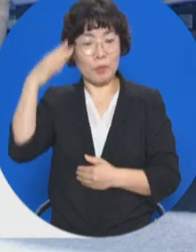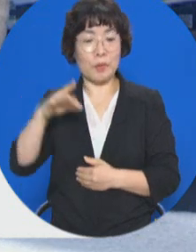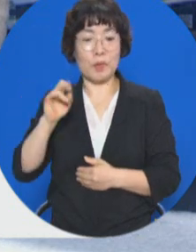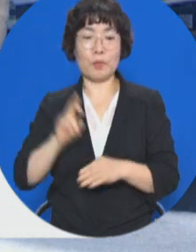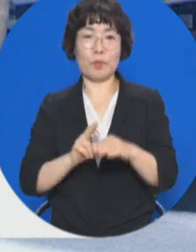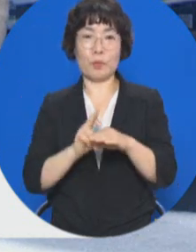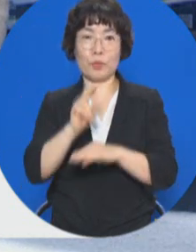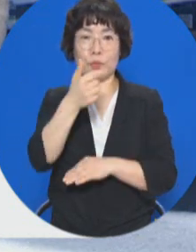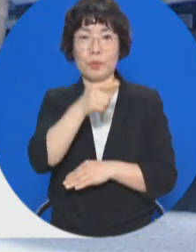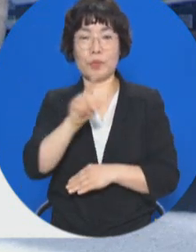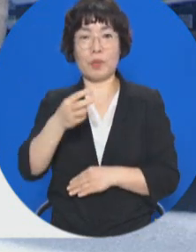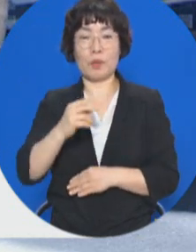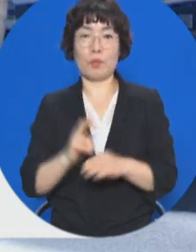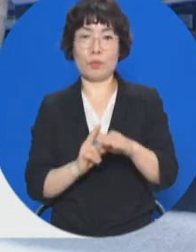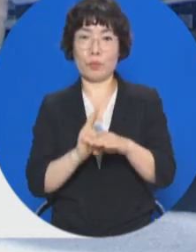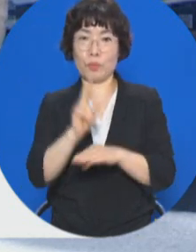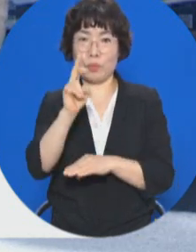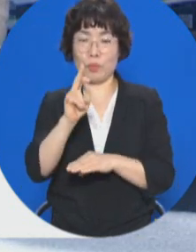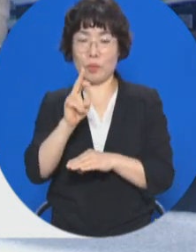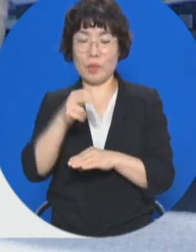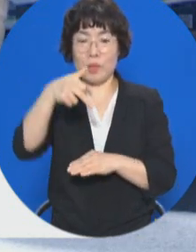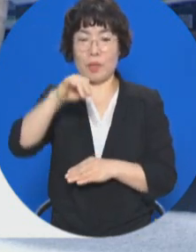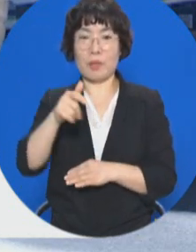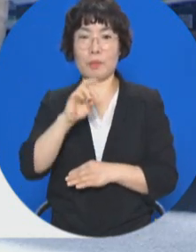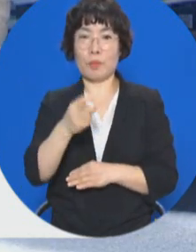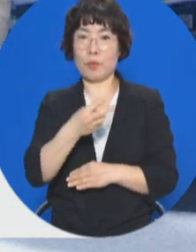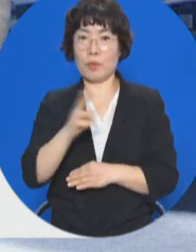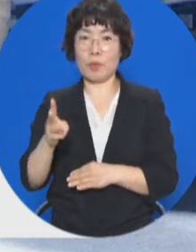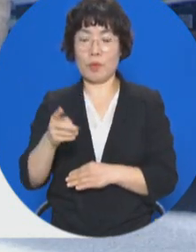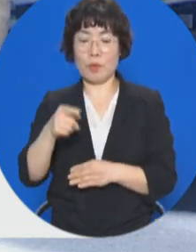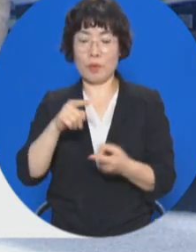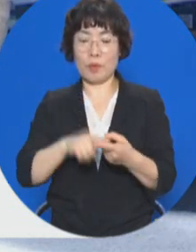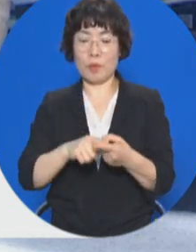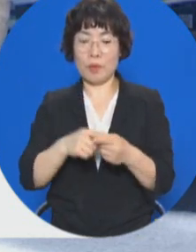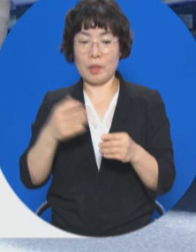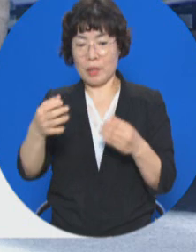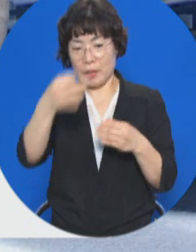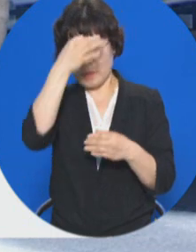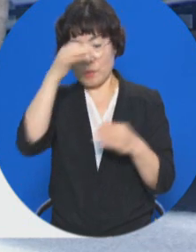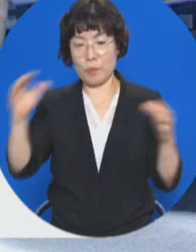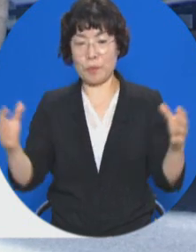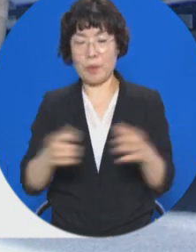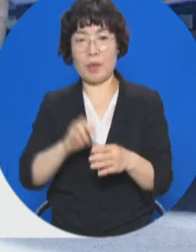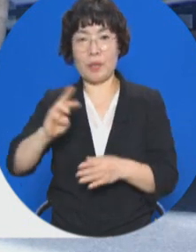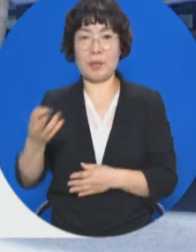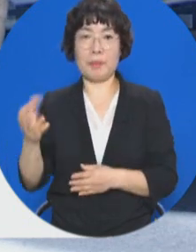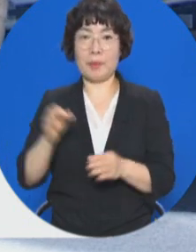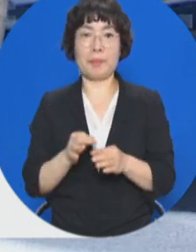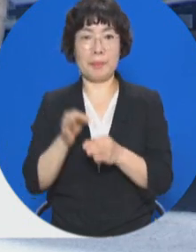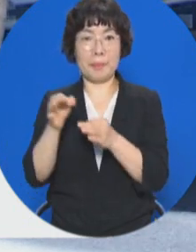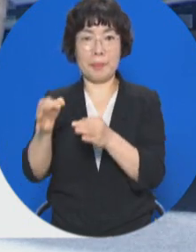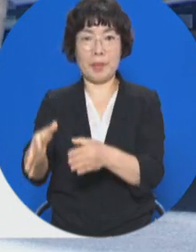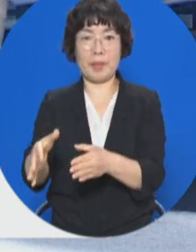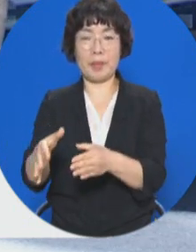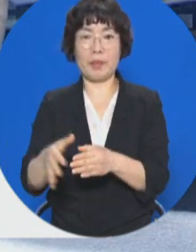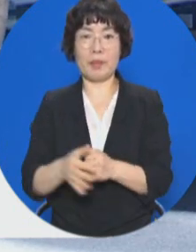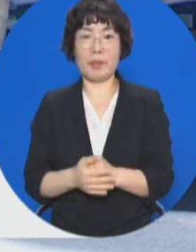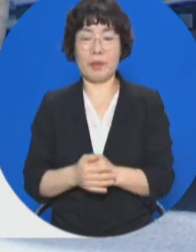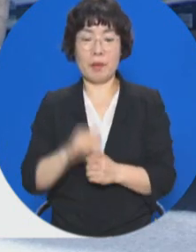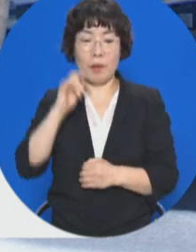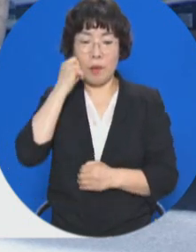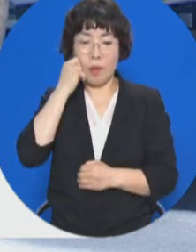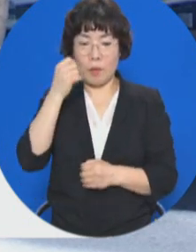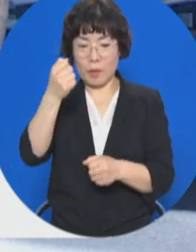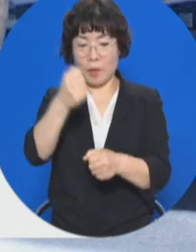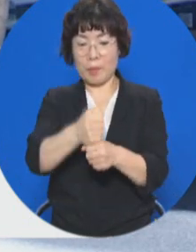우주 발사체였던 나로호의 킥모터라는 장치인데요. 기술 개발에 무려 300억 원이 투입됐다고 합니다. 어렵게